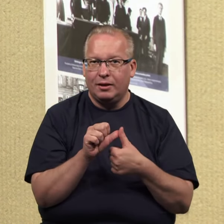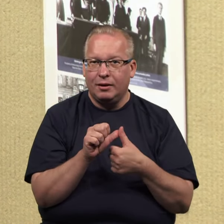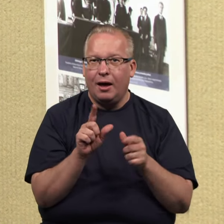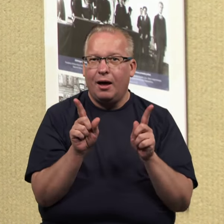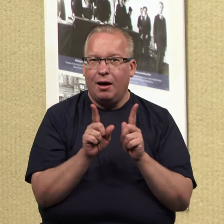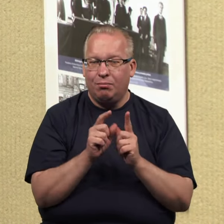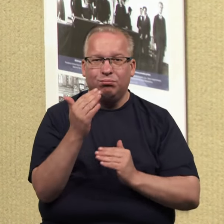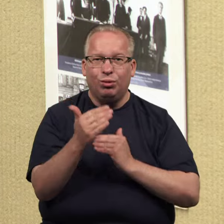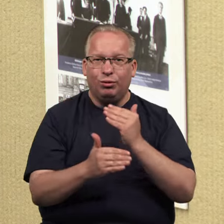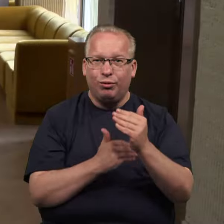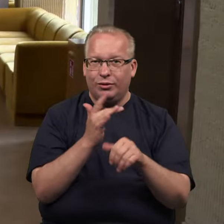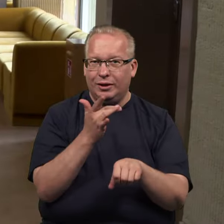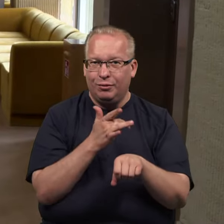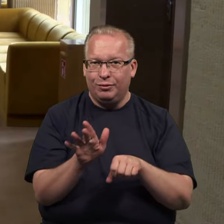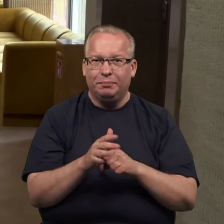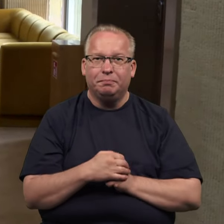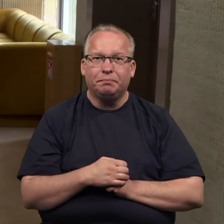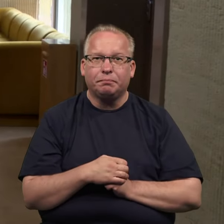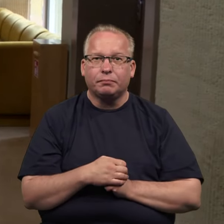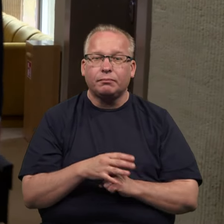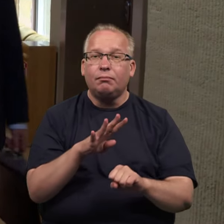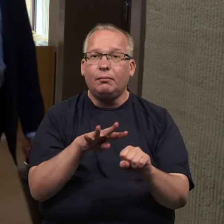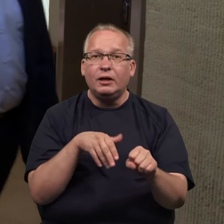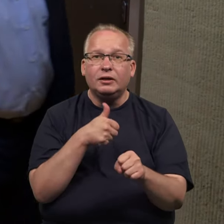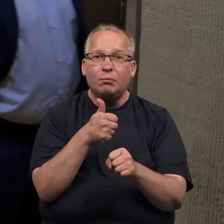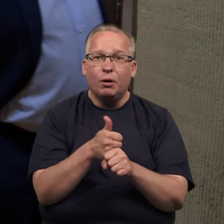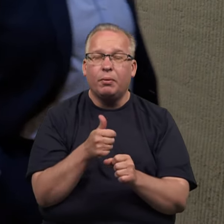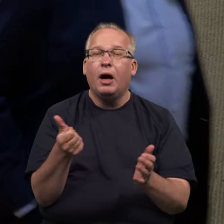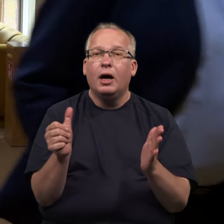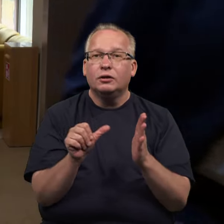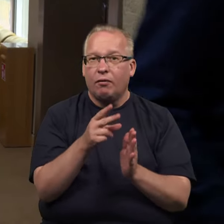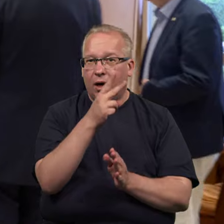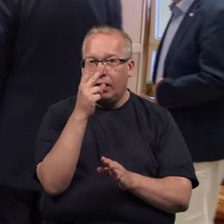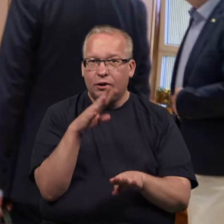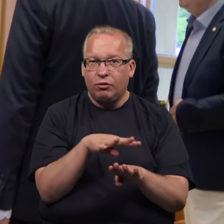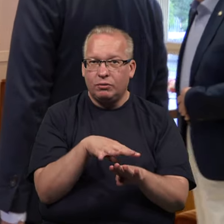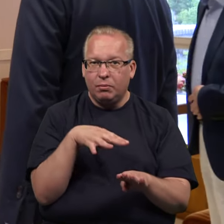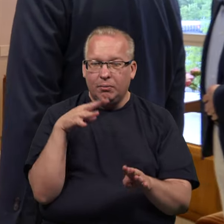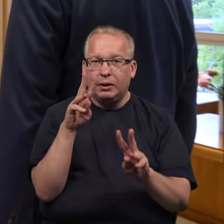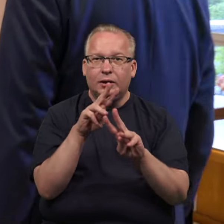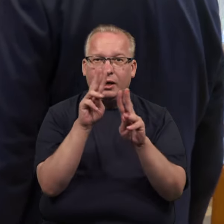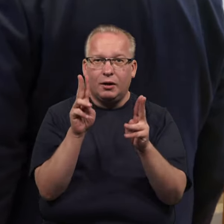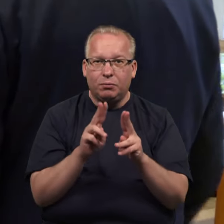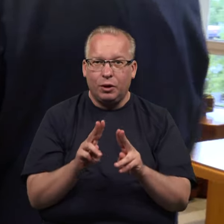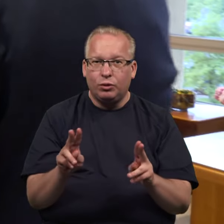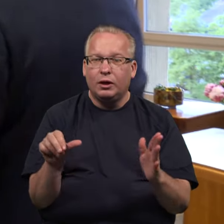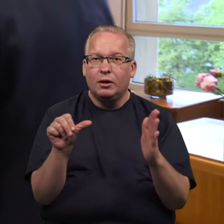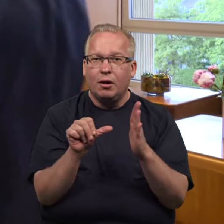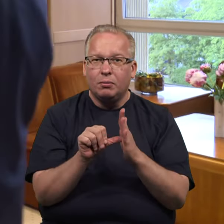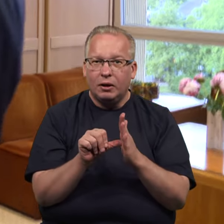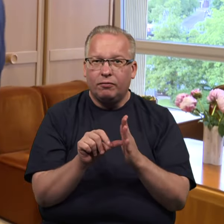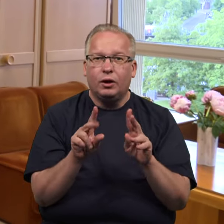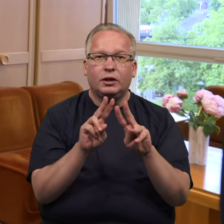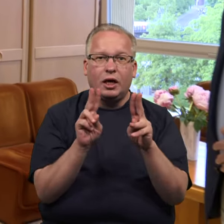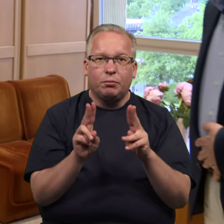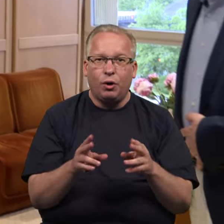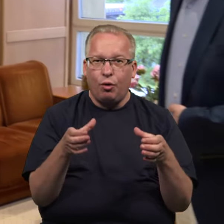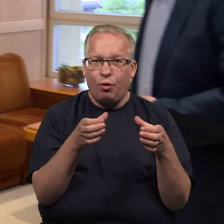buldozeriu pravažiuoti. Seimo pirmininkas atstovauja Lietuvos parlamentui ir tarptautinėje arenoje, dalyvauja